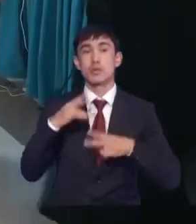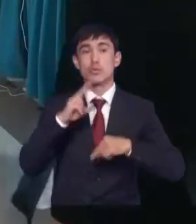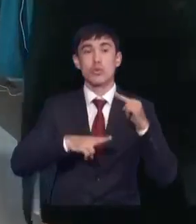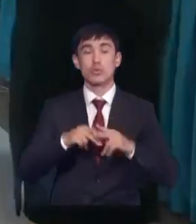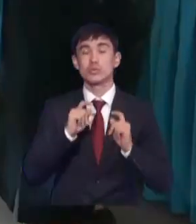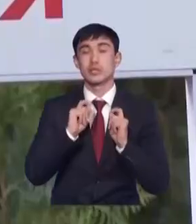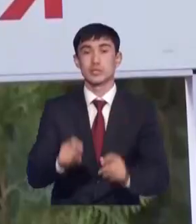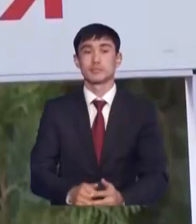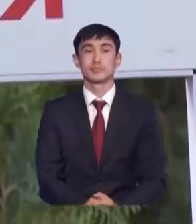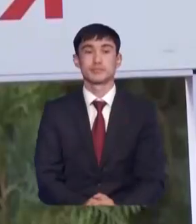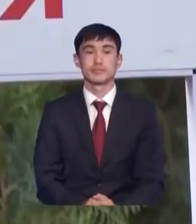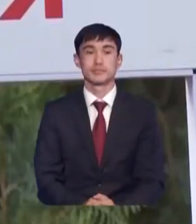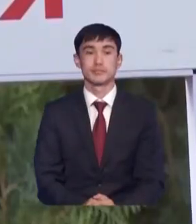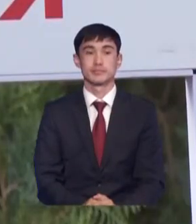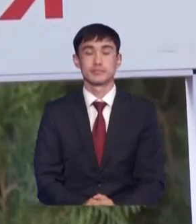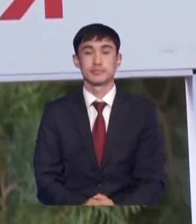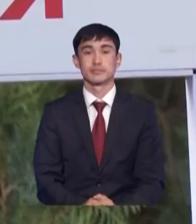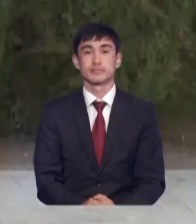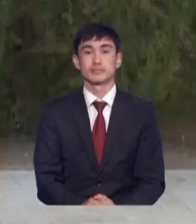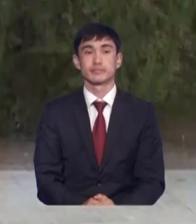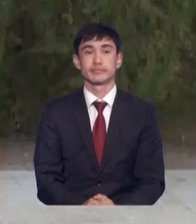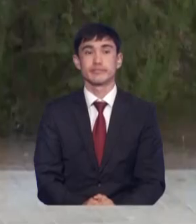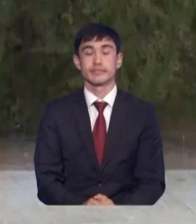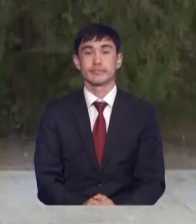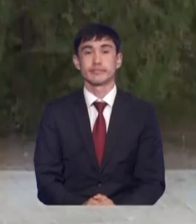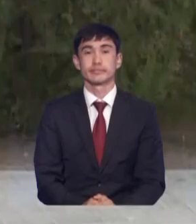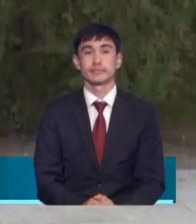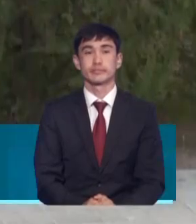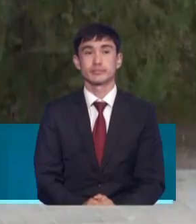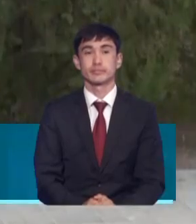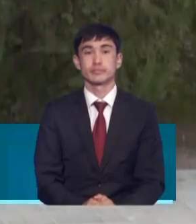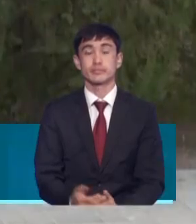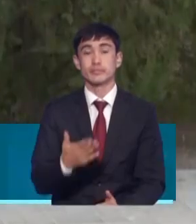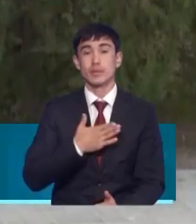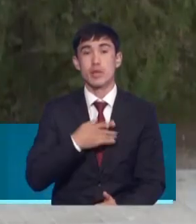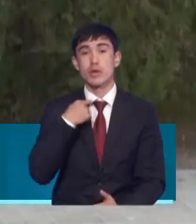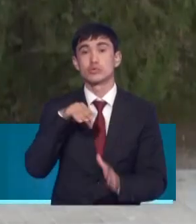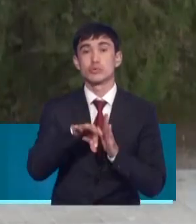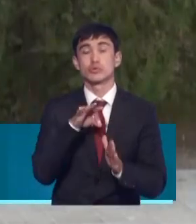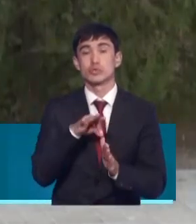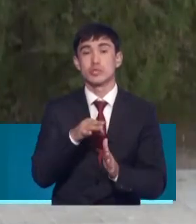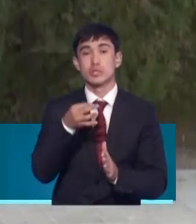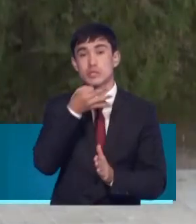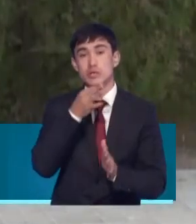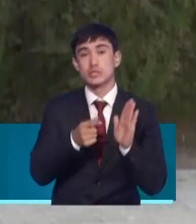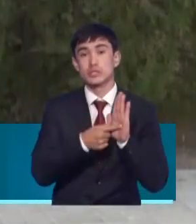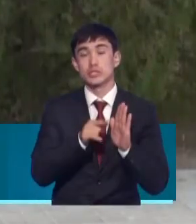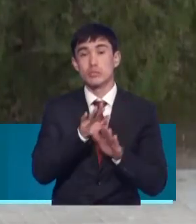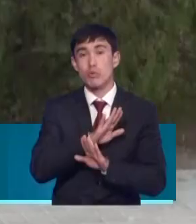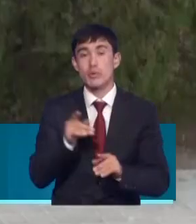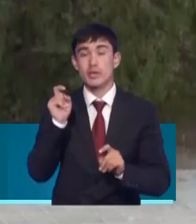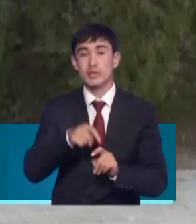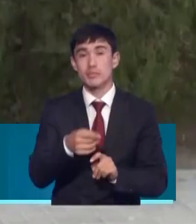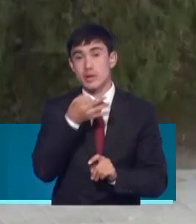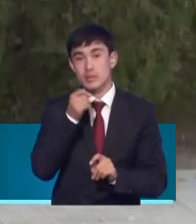көңіл күй сыйлады. Я считаю, что важен голос каждого человека. Мен дауыс беру үшін таңғы 7 болмай елдім. Менің